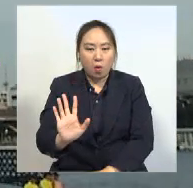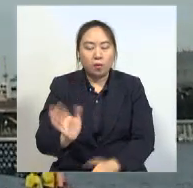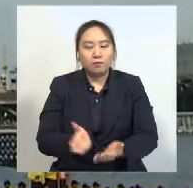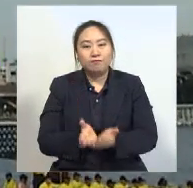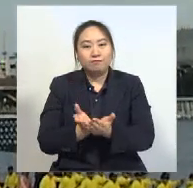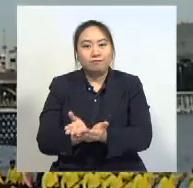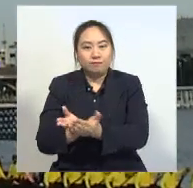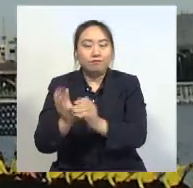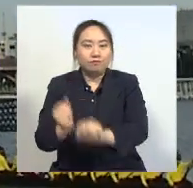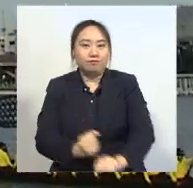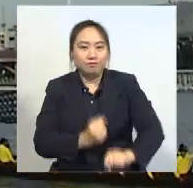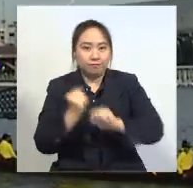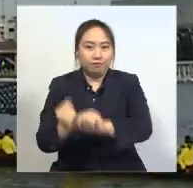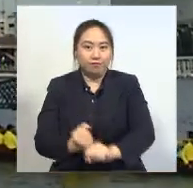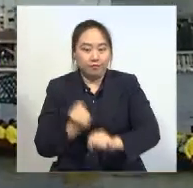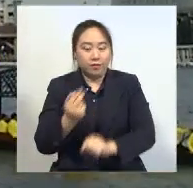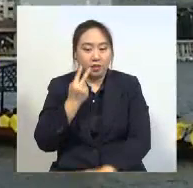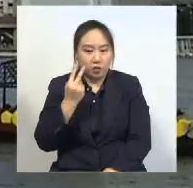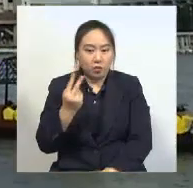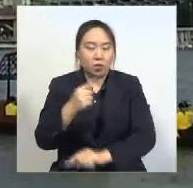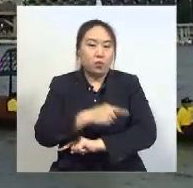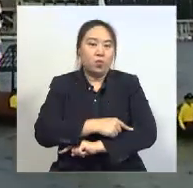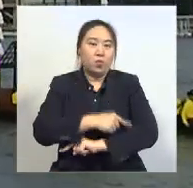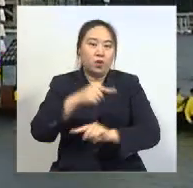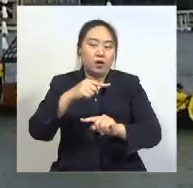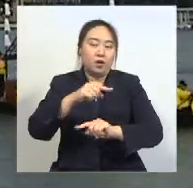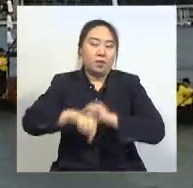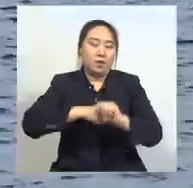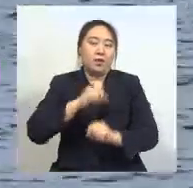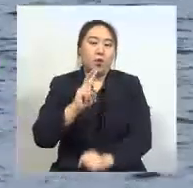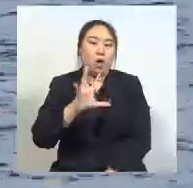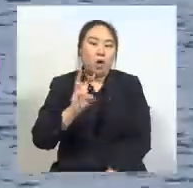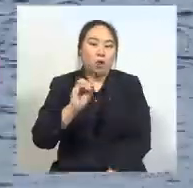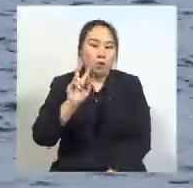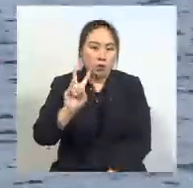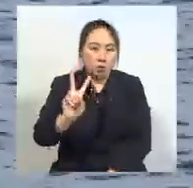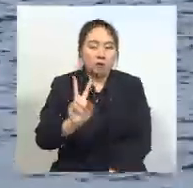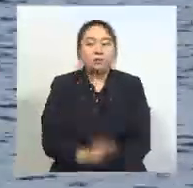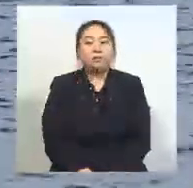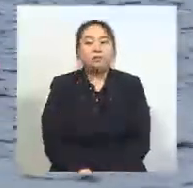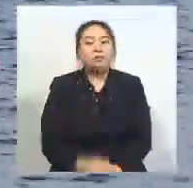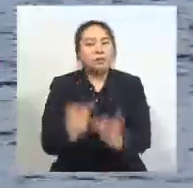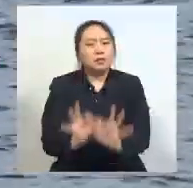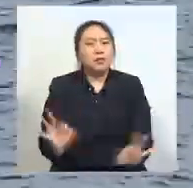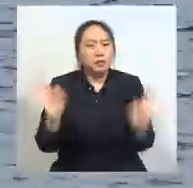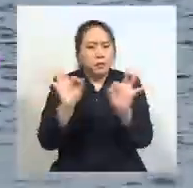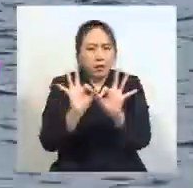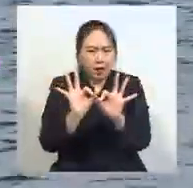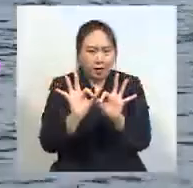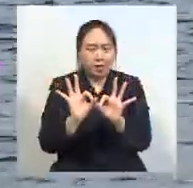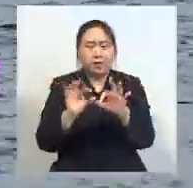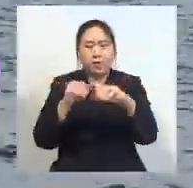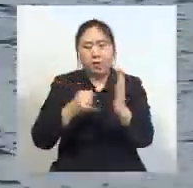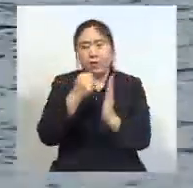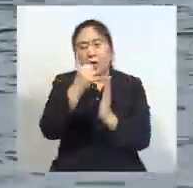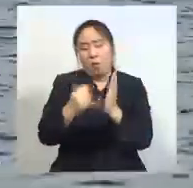เนื่องในพระราชพิธีบรมราชาภิเษกพุทธศักราช2562โดยเฉพาะพื้นที่รอบๆปริม